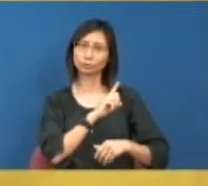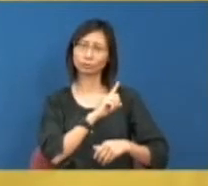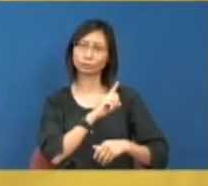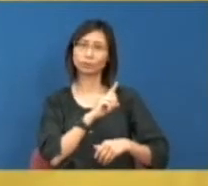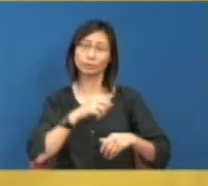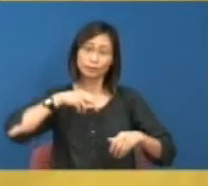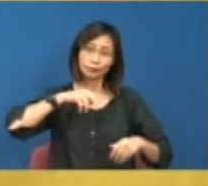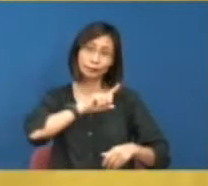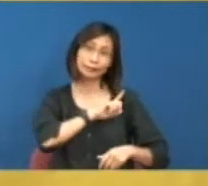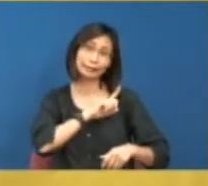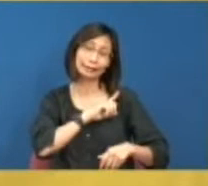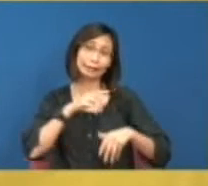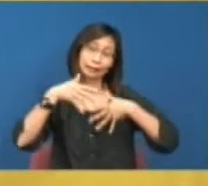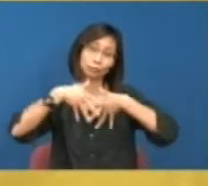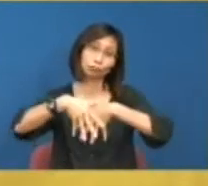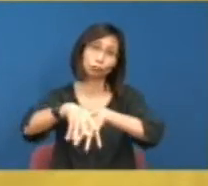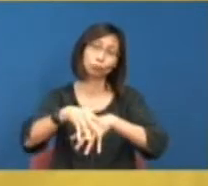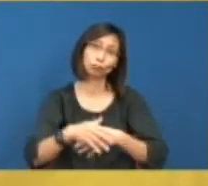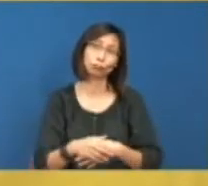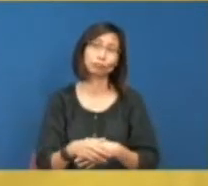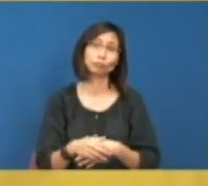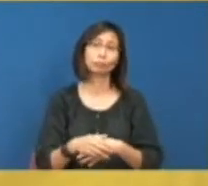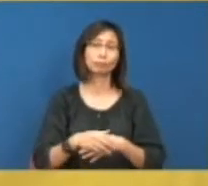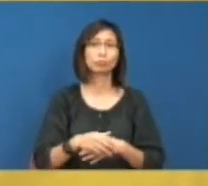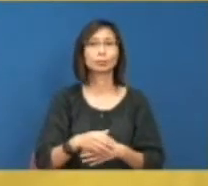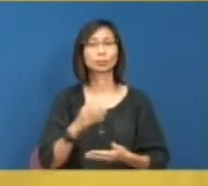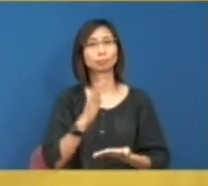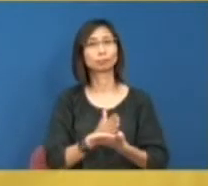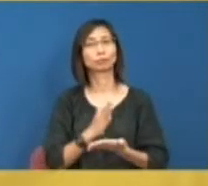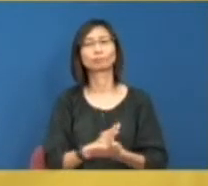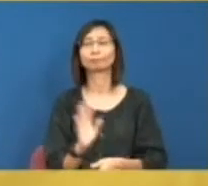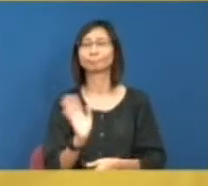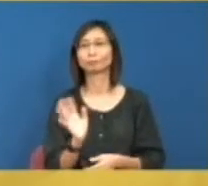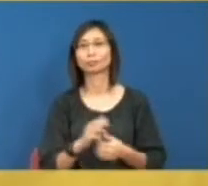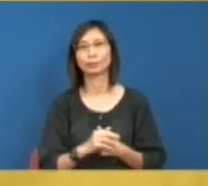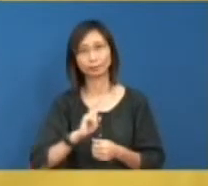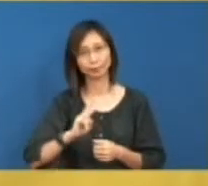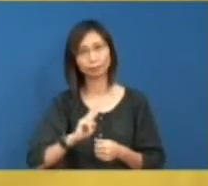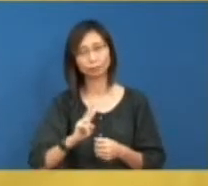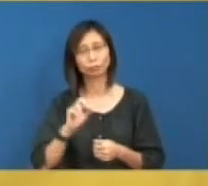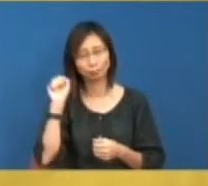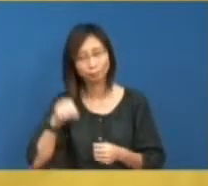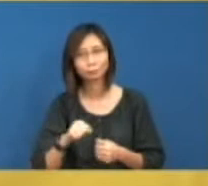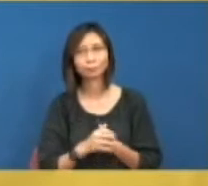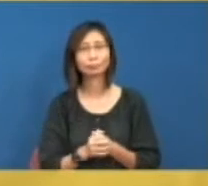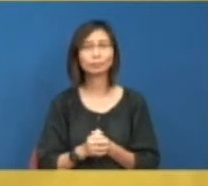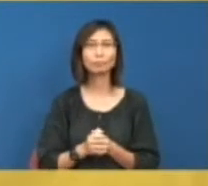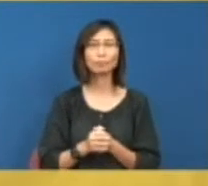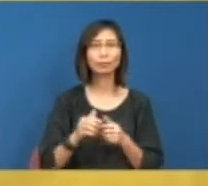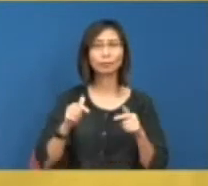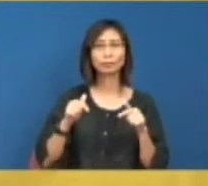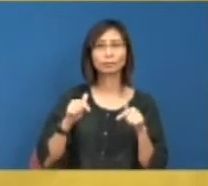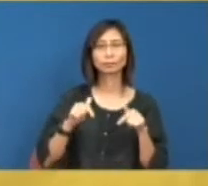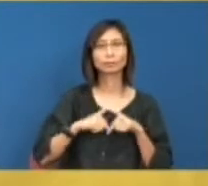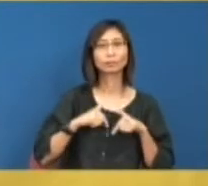果冇咗，根本就係多餘嘅。佢哋個心可能覺得，唉，都使乜咁激啊？但係佢心裏面都覺得係咯，我哋走咗